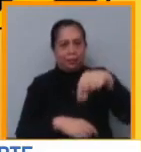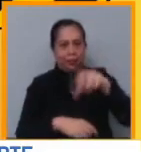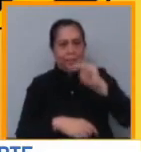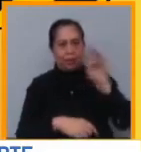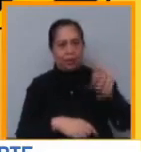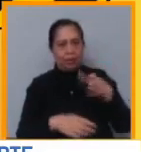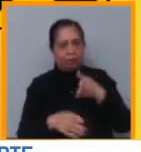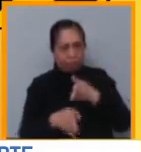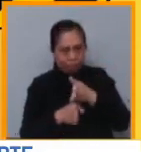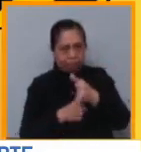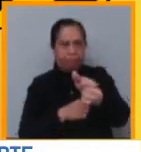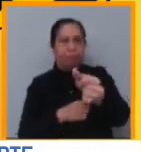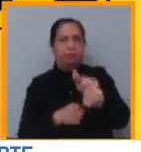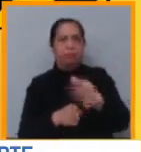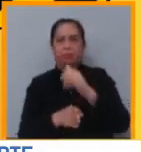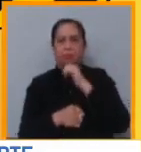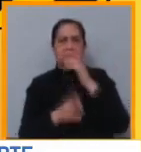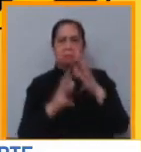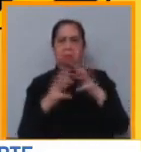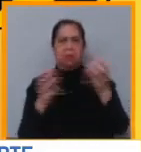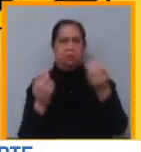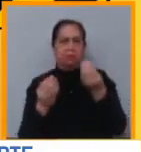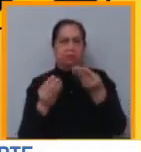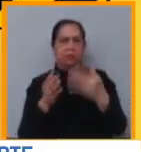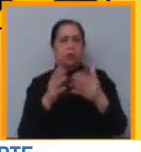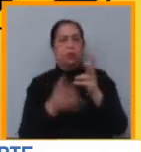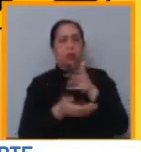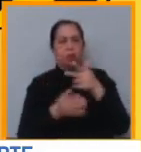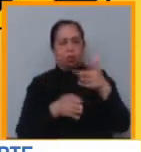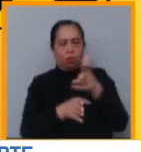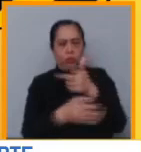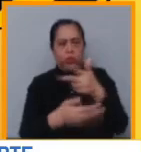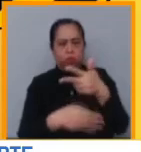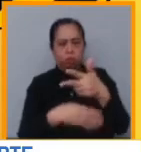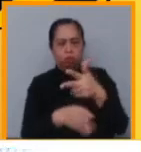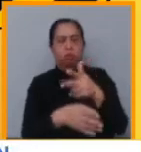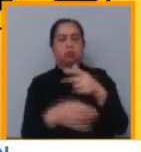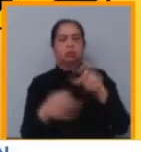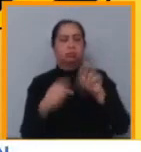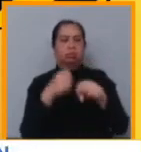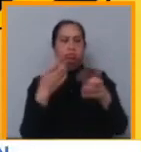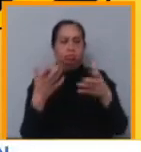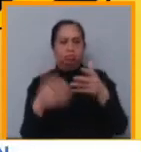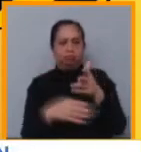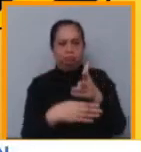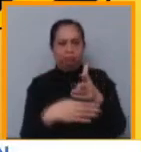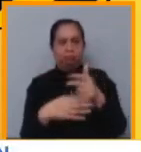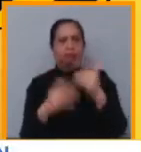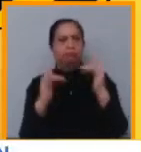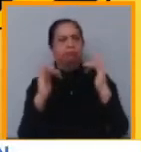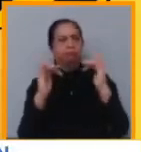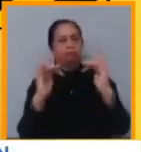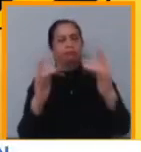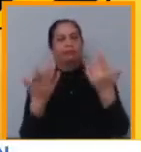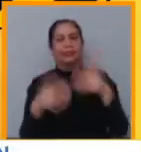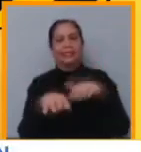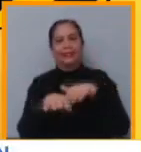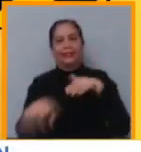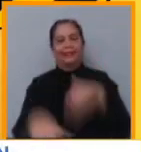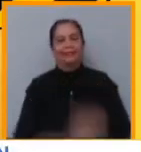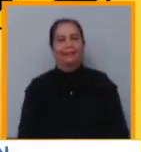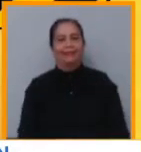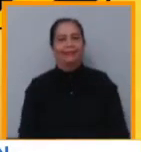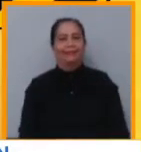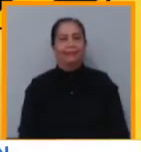naman karamihan ang mga bumabiyahe sa mga oras na ito kaya banayad pa ang daloy ng trapiko. Narito naman po